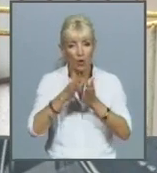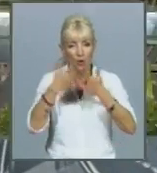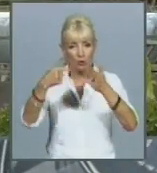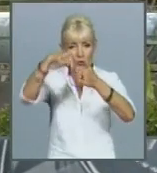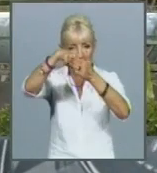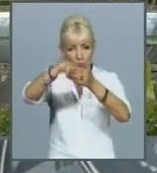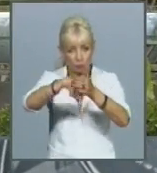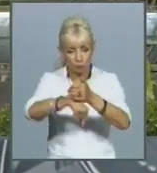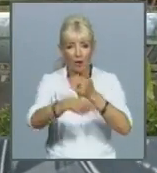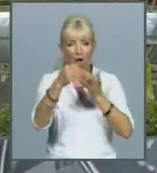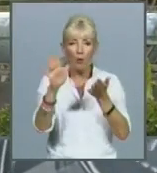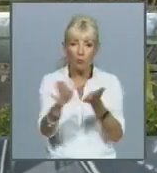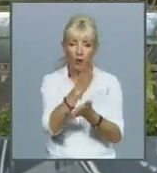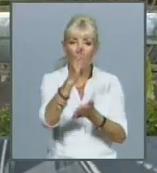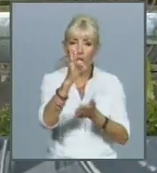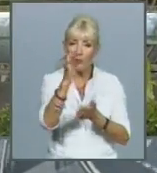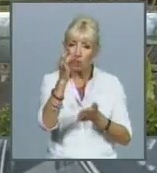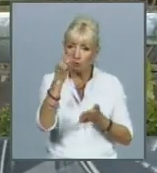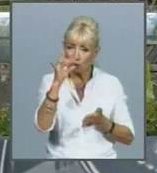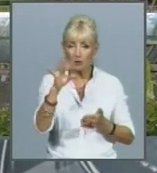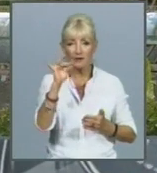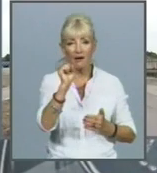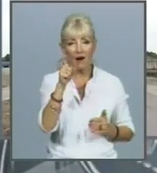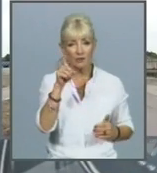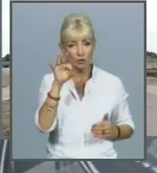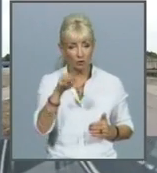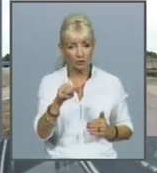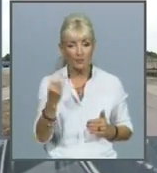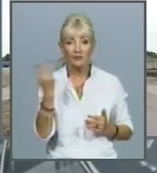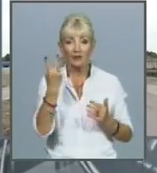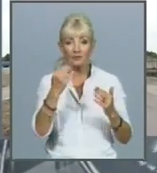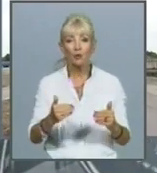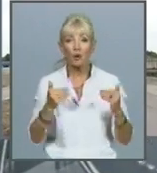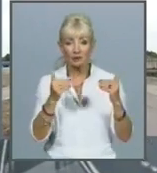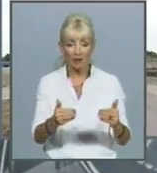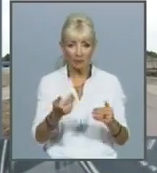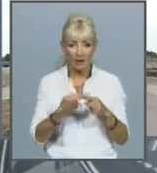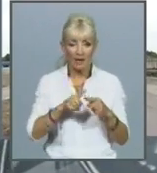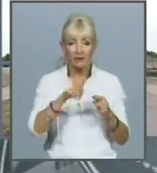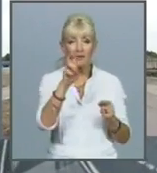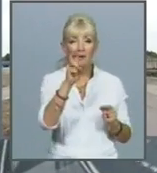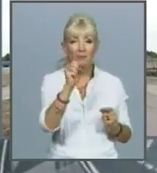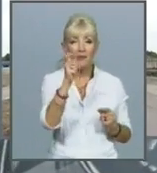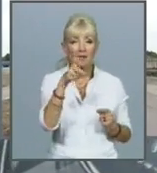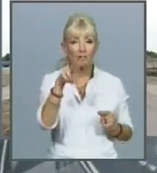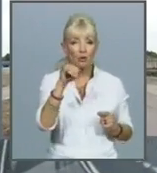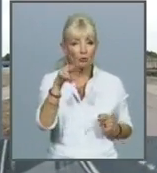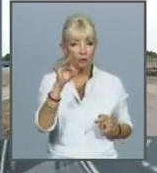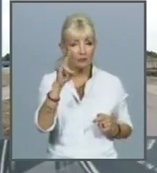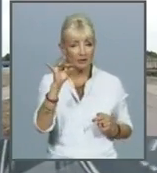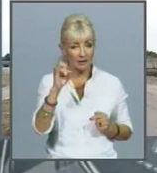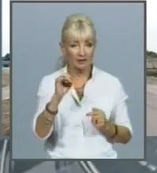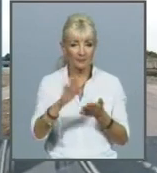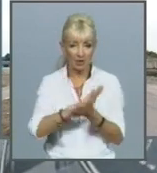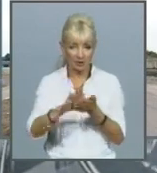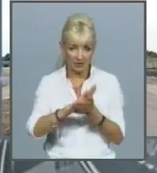видалення фосфору і азотної групи. Другий комплекс – це безлюдовські очисні сооруження. Тут сума порядка